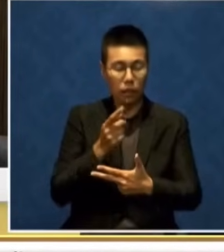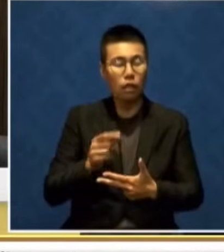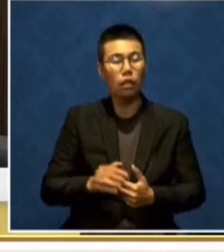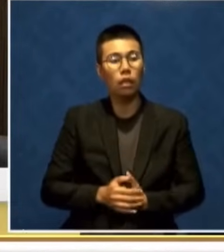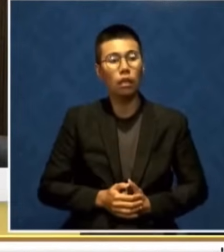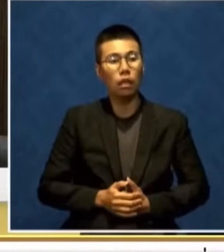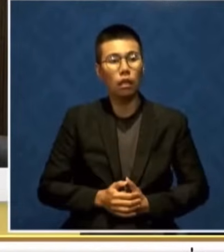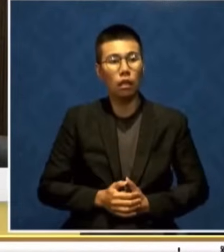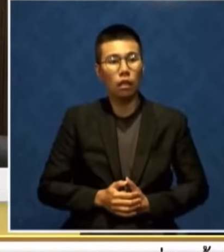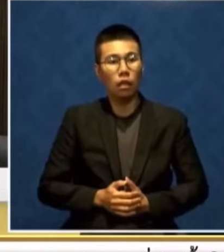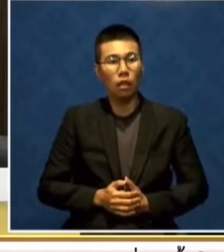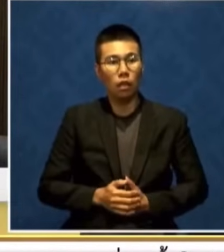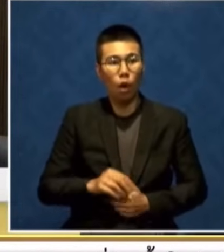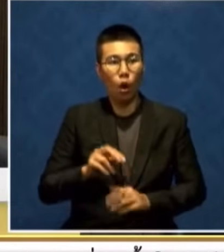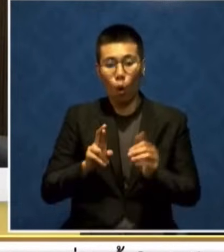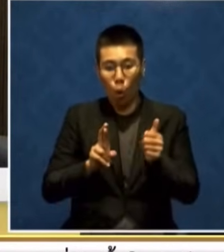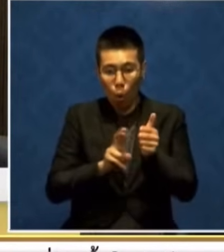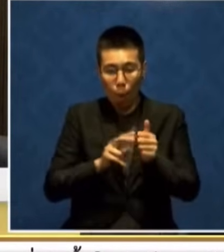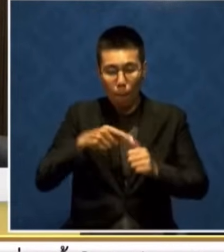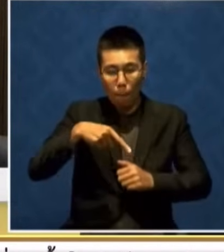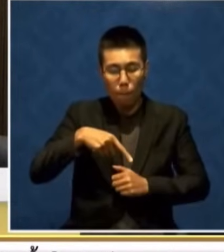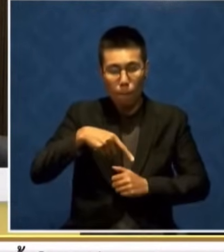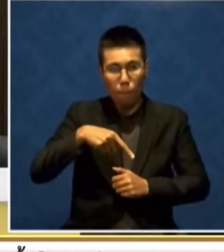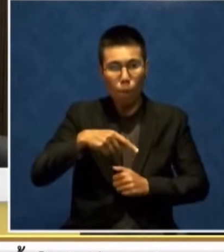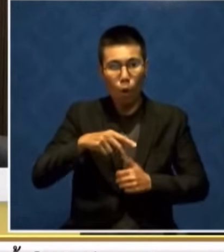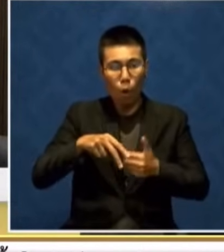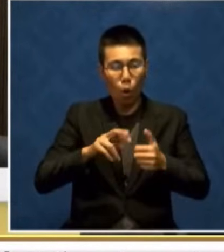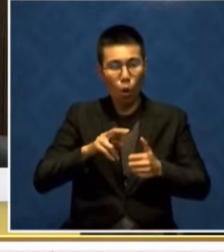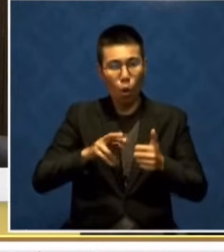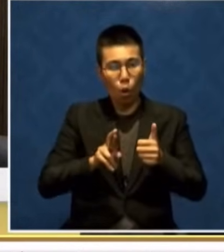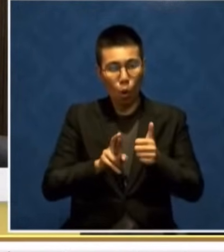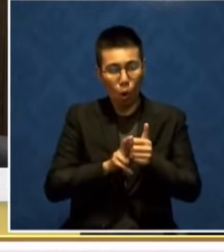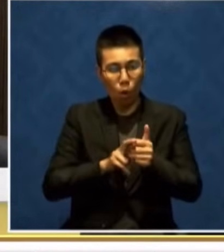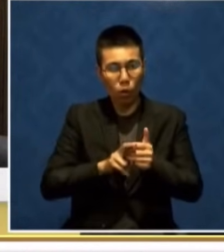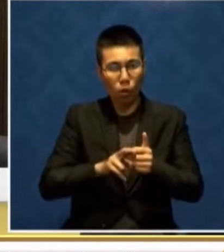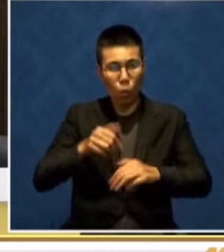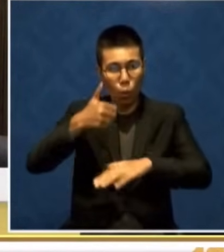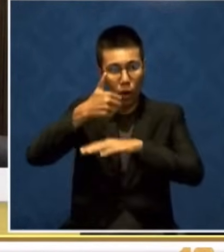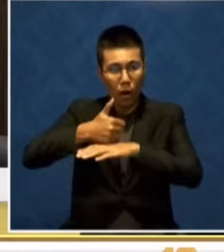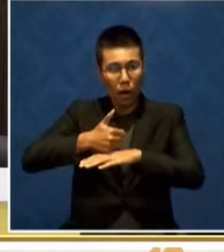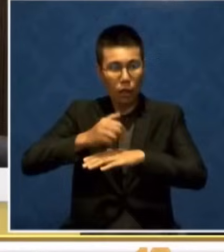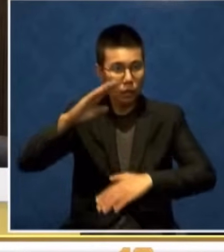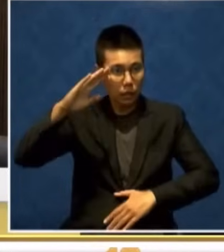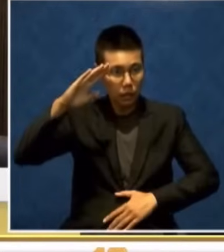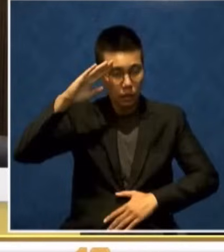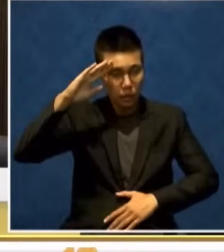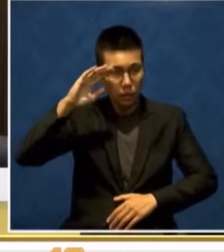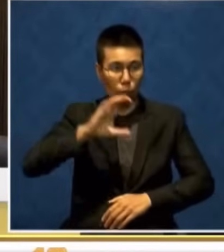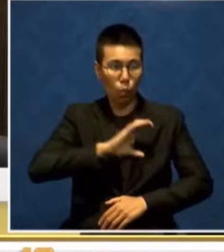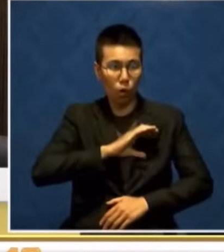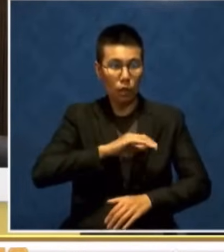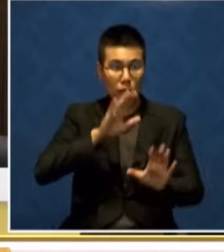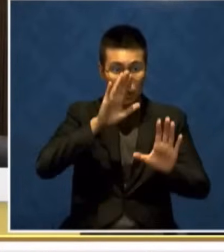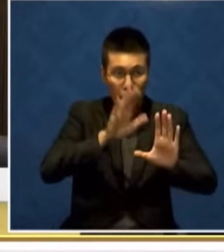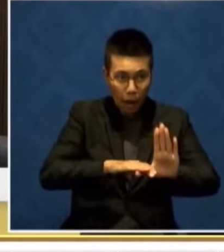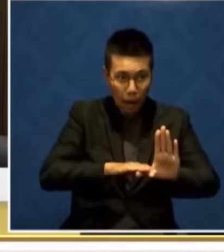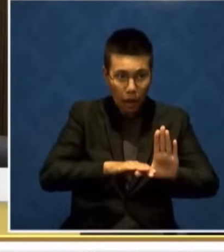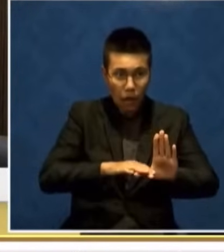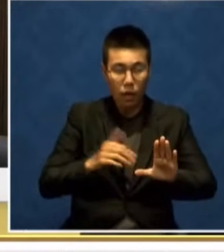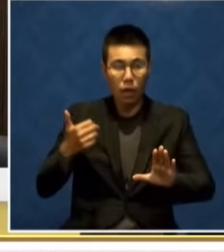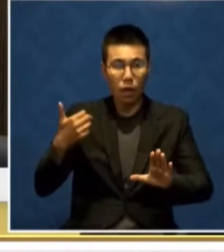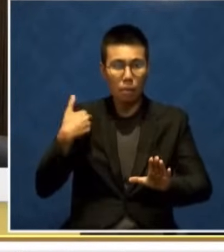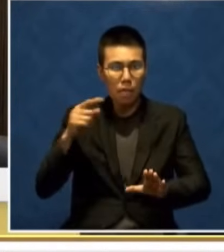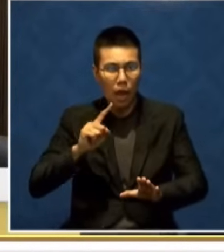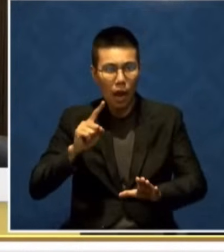ให้ลองผบตรที่ต้องการเป็นผบตรสมัครเข้ามาพร้อมแฟ้ม